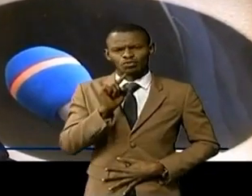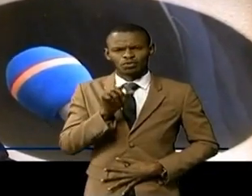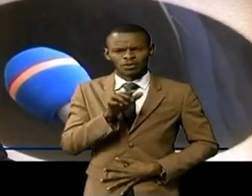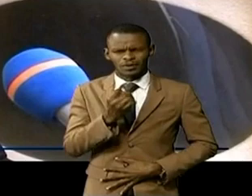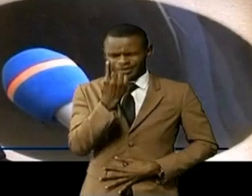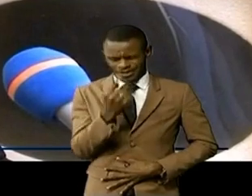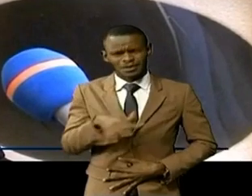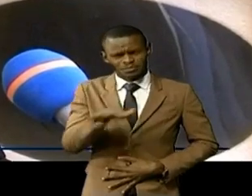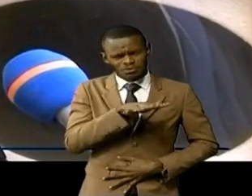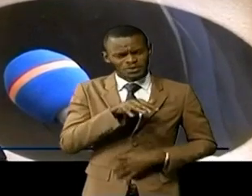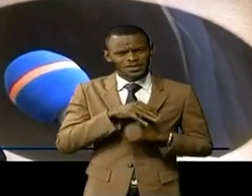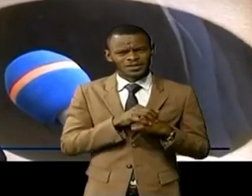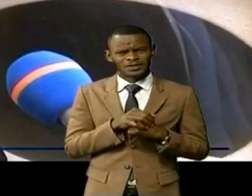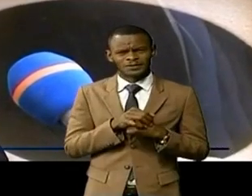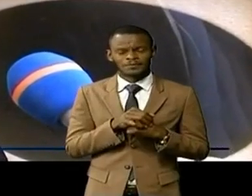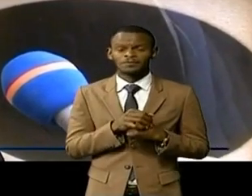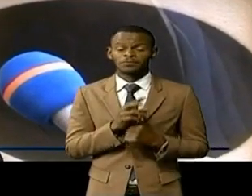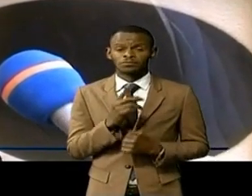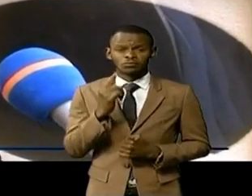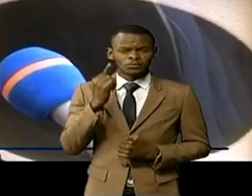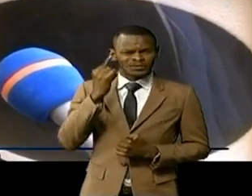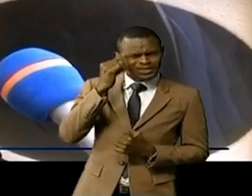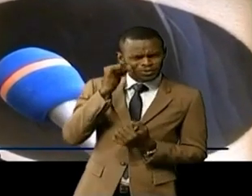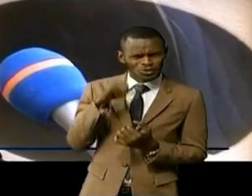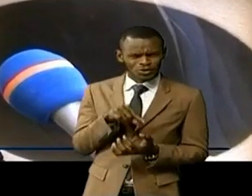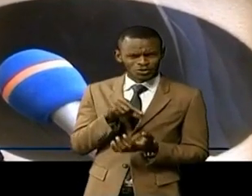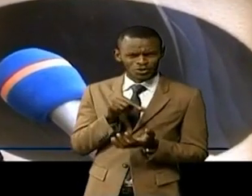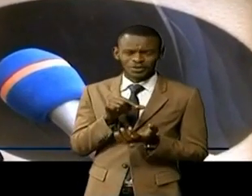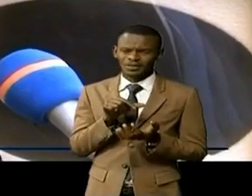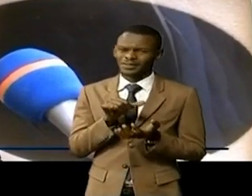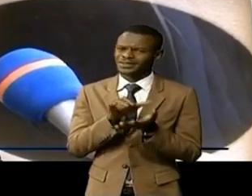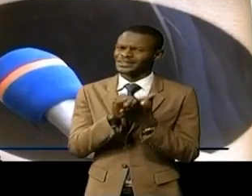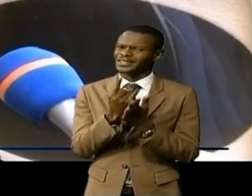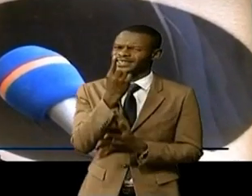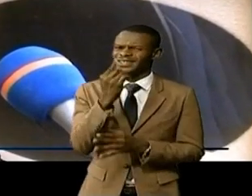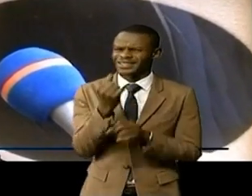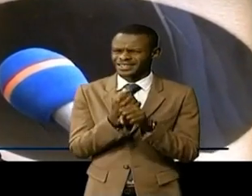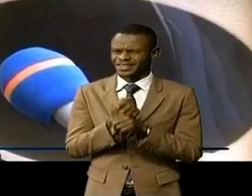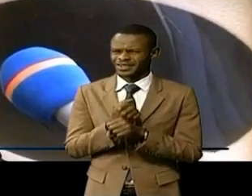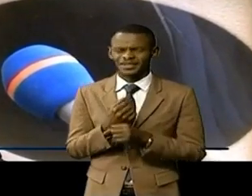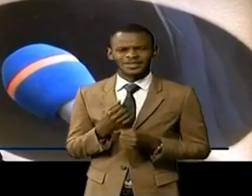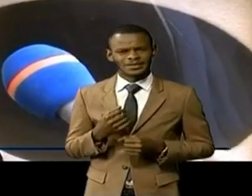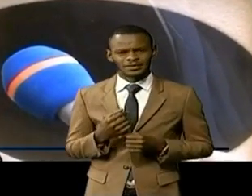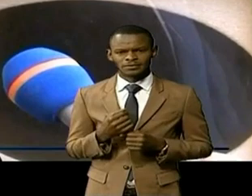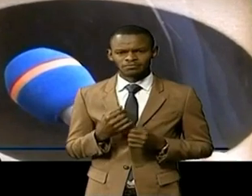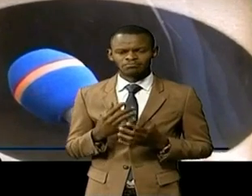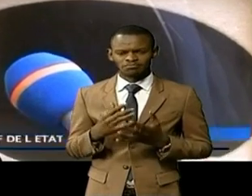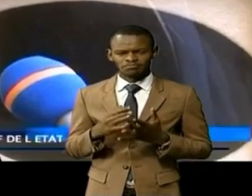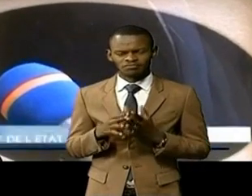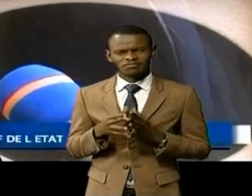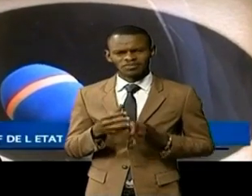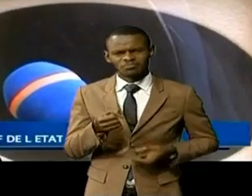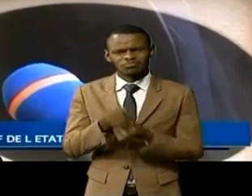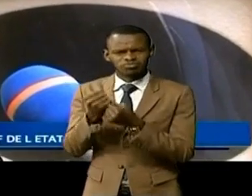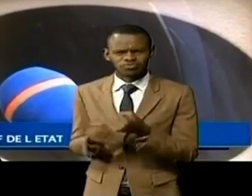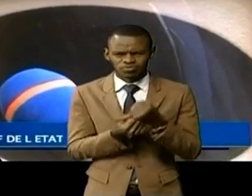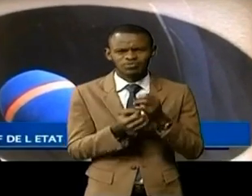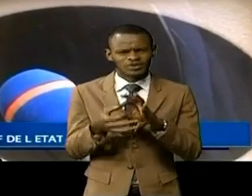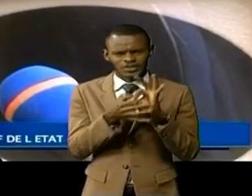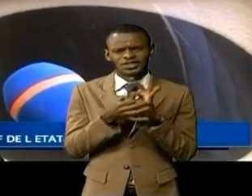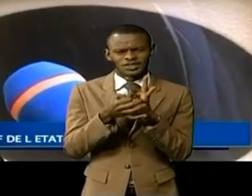que ça, c'est un travail que j'appellerais un travail de cohérence. Vous savez, le chef de l'État est en